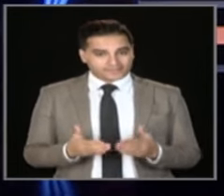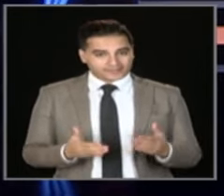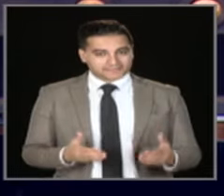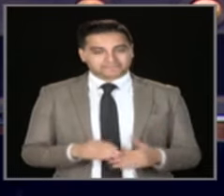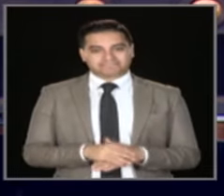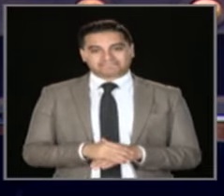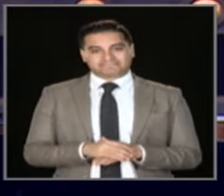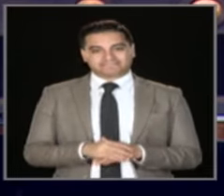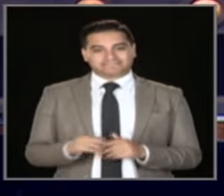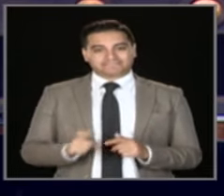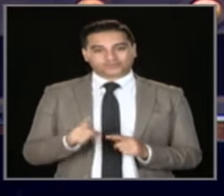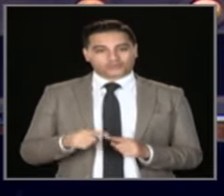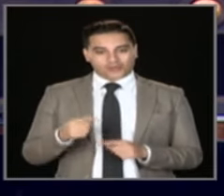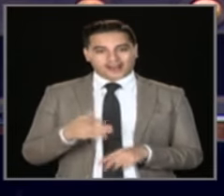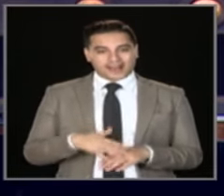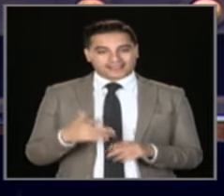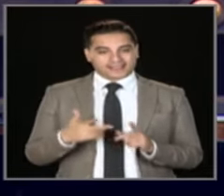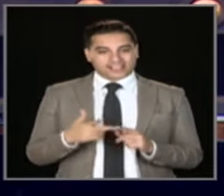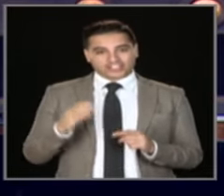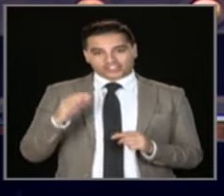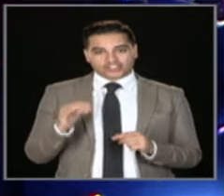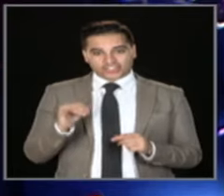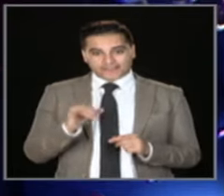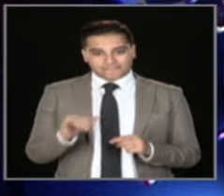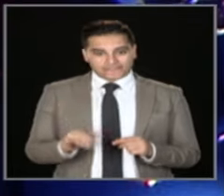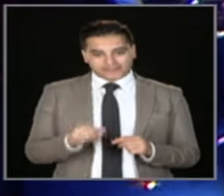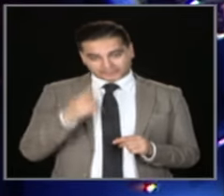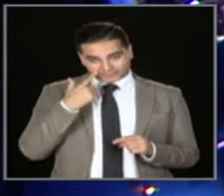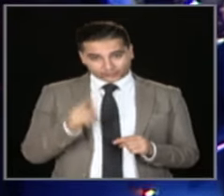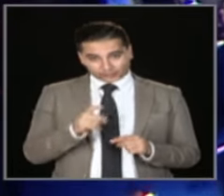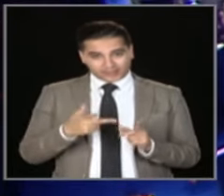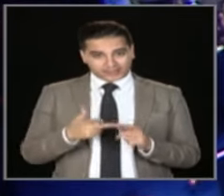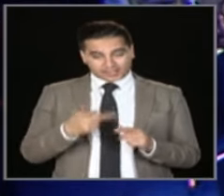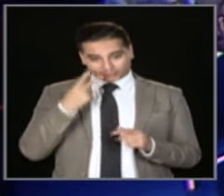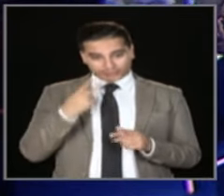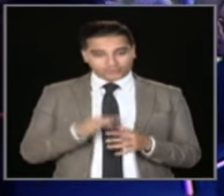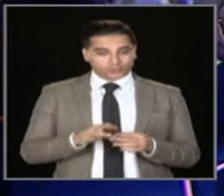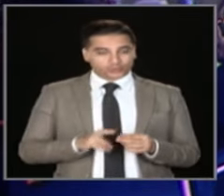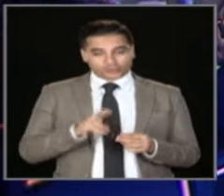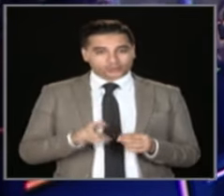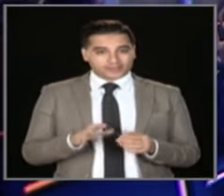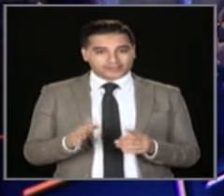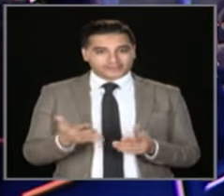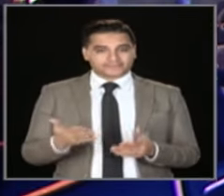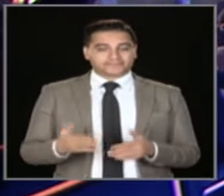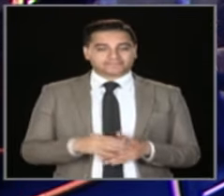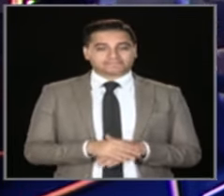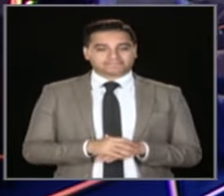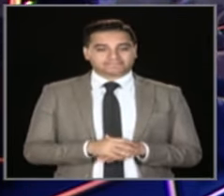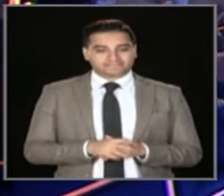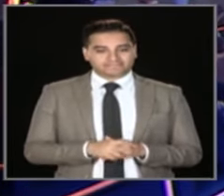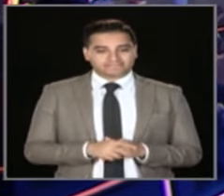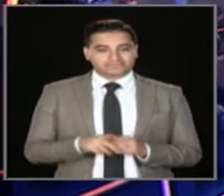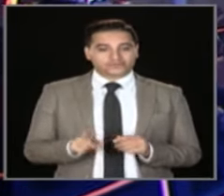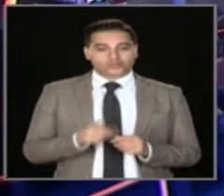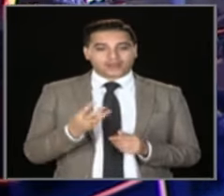المعز. السؤال الثالث جيمي، تفضل. السؤال الثالث وهنشوف موضوع السؤال إيه.